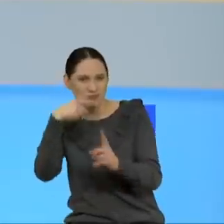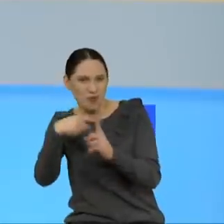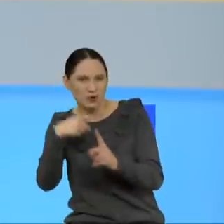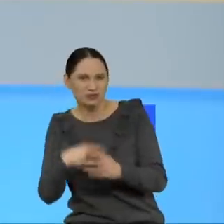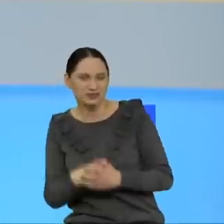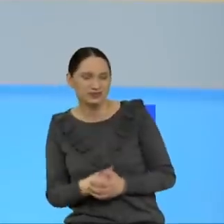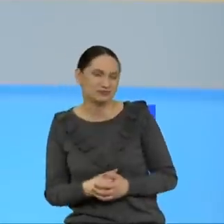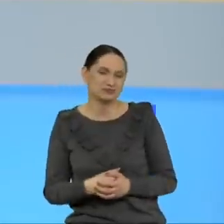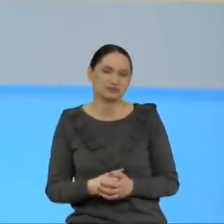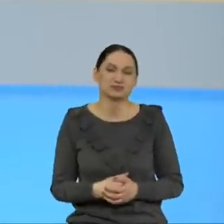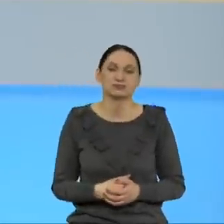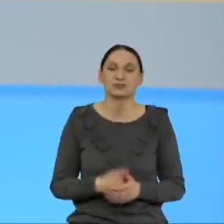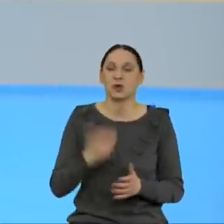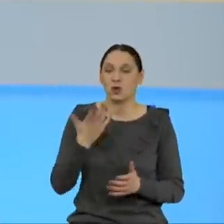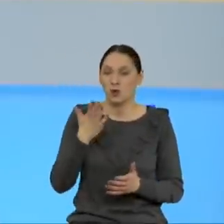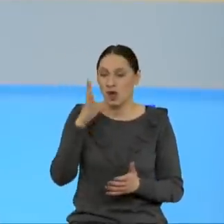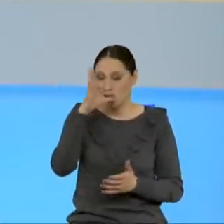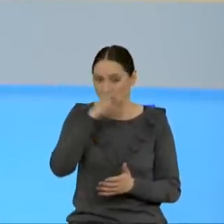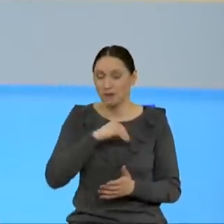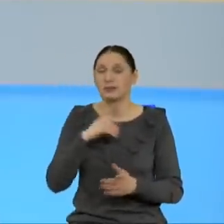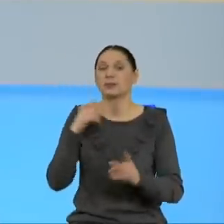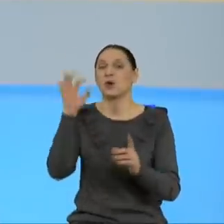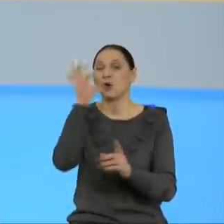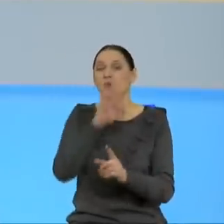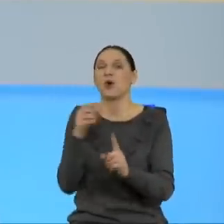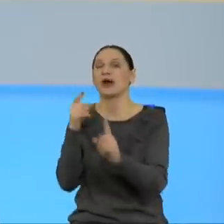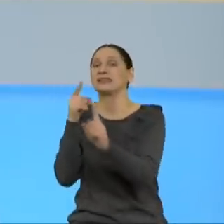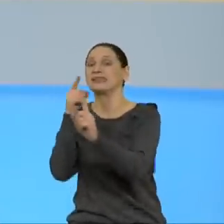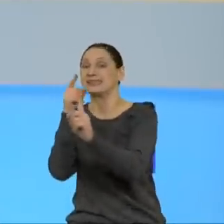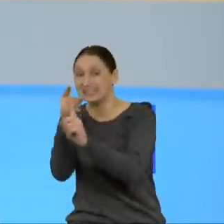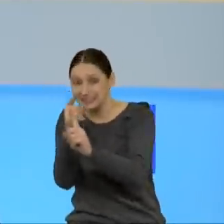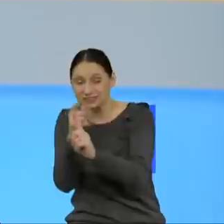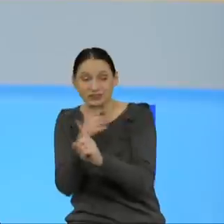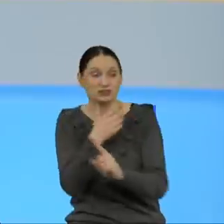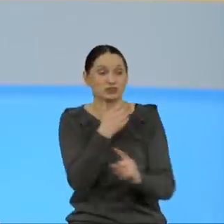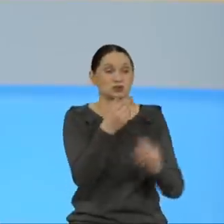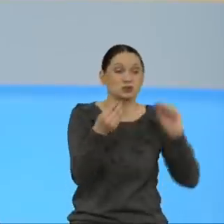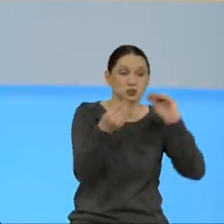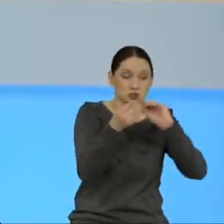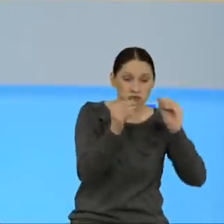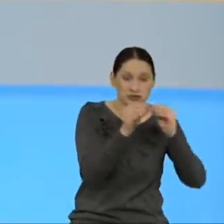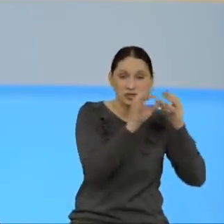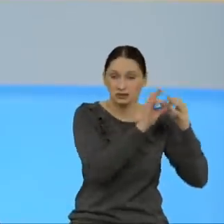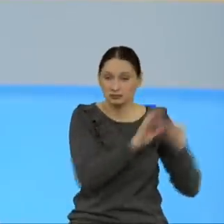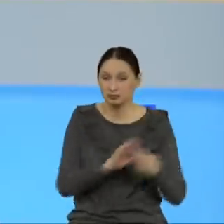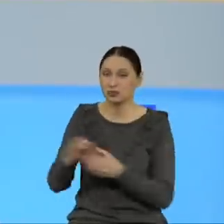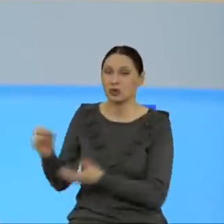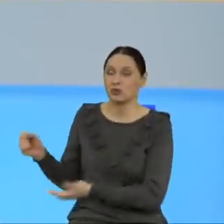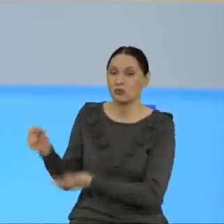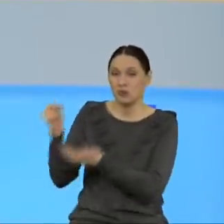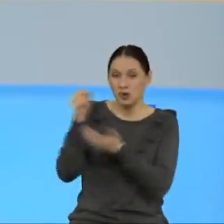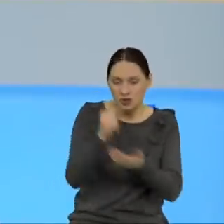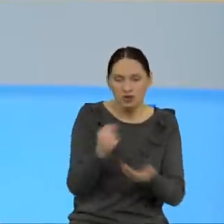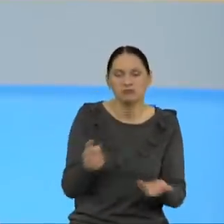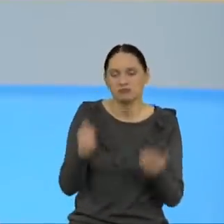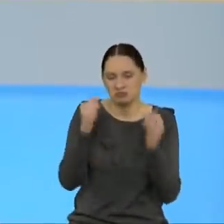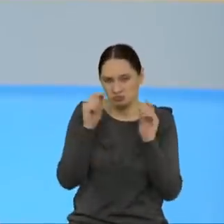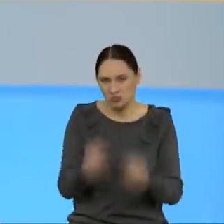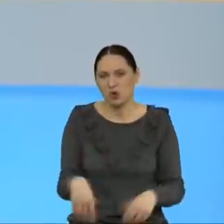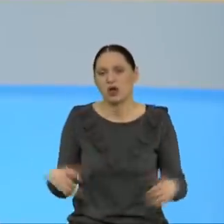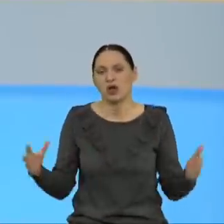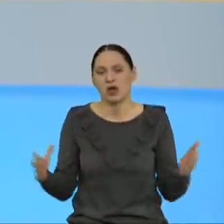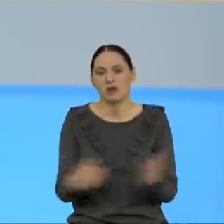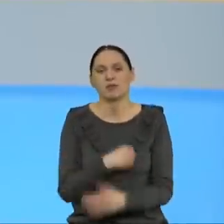juos pamatuoti, bet čia tikrai svarbus yra, bet susijęti su biudžetu, tikrai galima pasiekti kai kurios dalykus. Aš suprantu